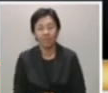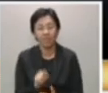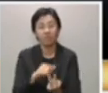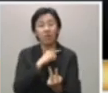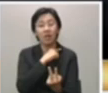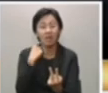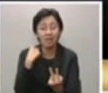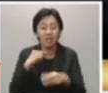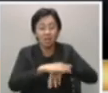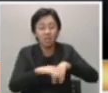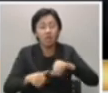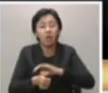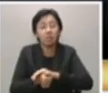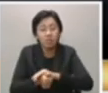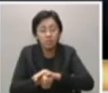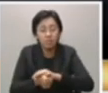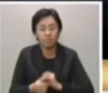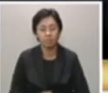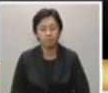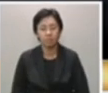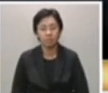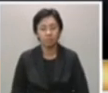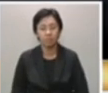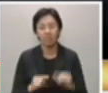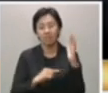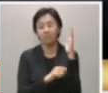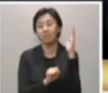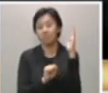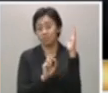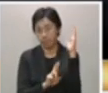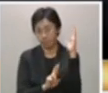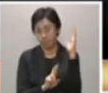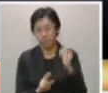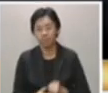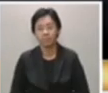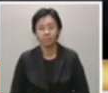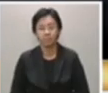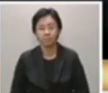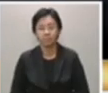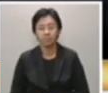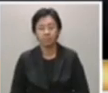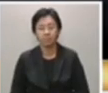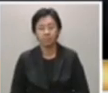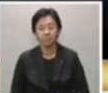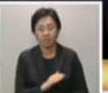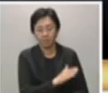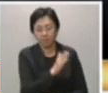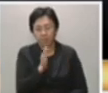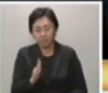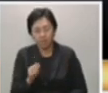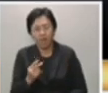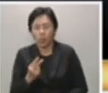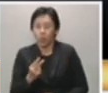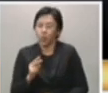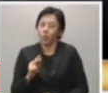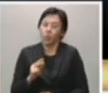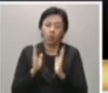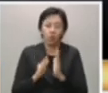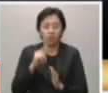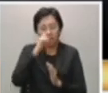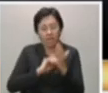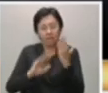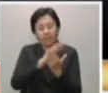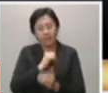กรรมบนเกาะเต่าจังหวัดสุราษฎร์ธานีและล่าสุดเป็นความสะเทือนใจของคนไทยทั้งประเ